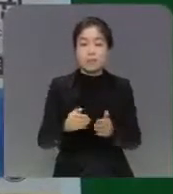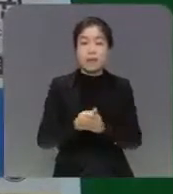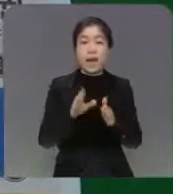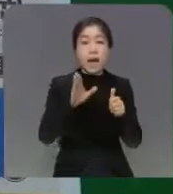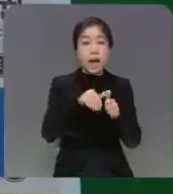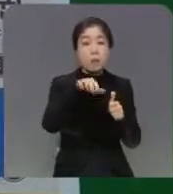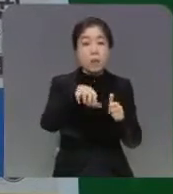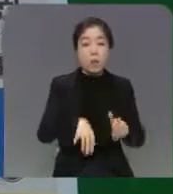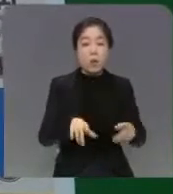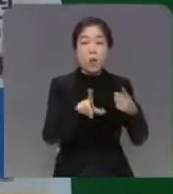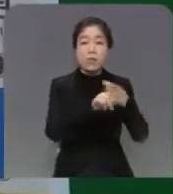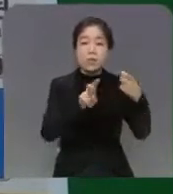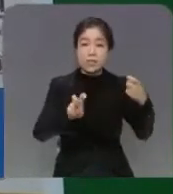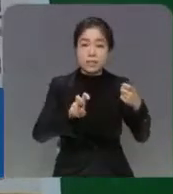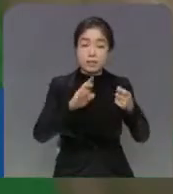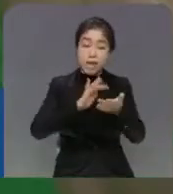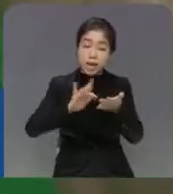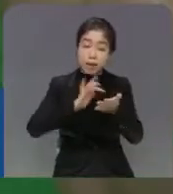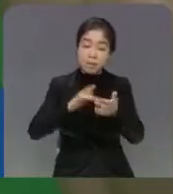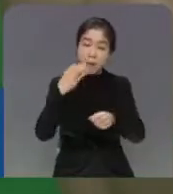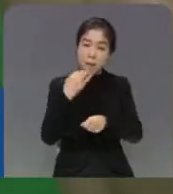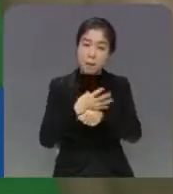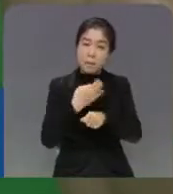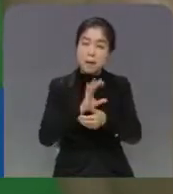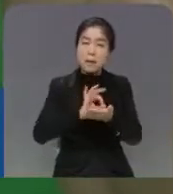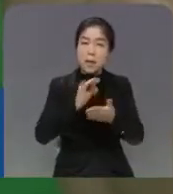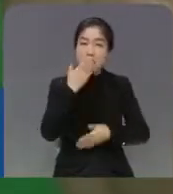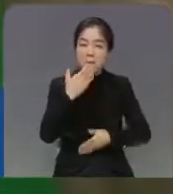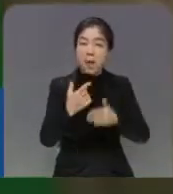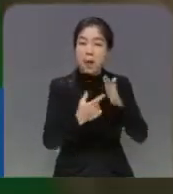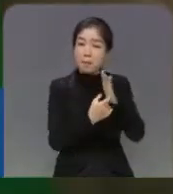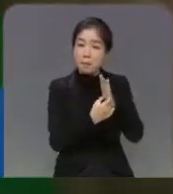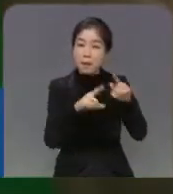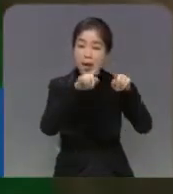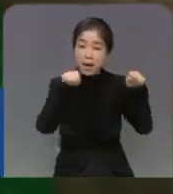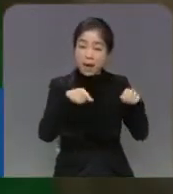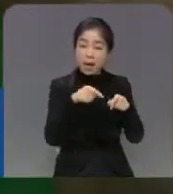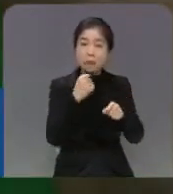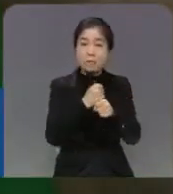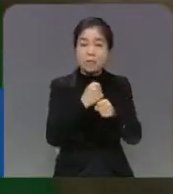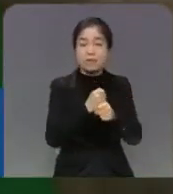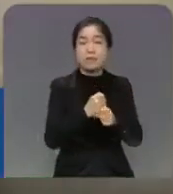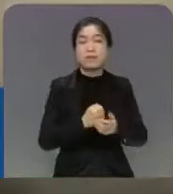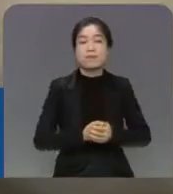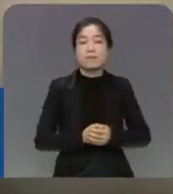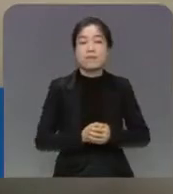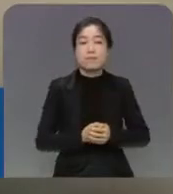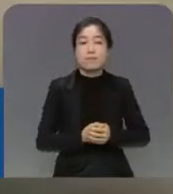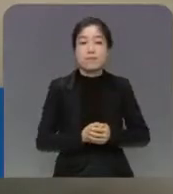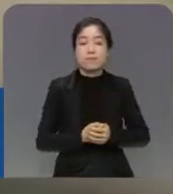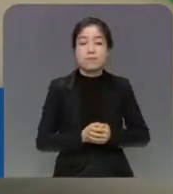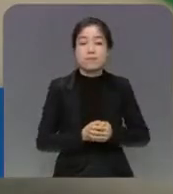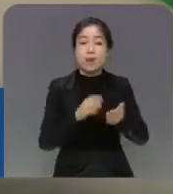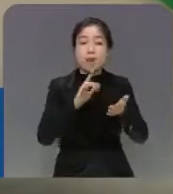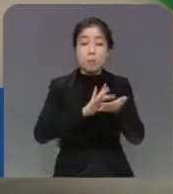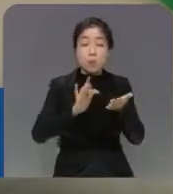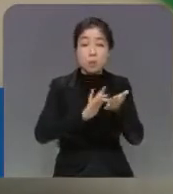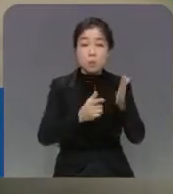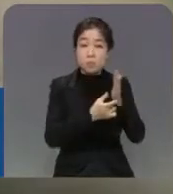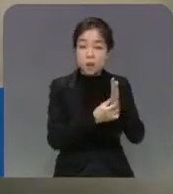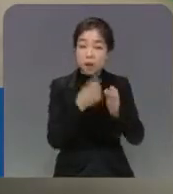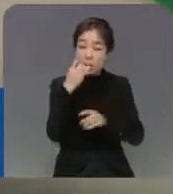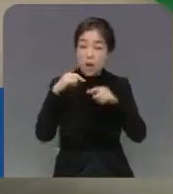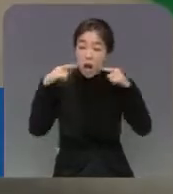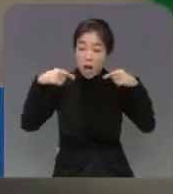한평구는 오는 20일 스마트폰으로 간편하게 이용할 수 있는 모바일 한평사랑 상품권을 출시합니다. 모바일 상품권은 기존